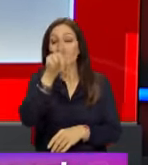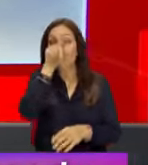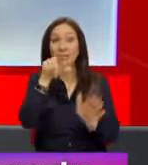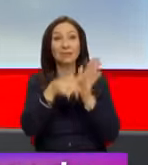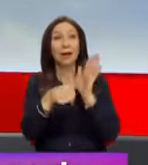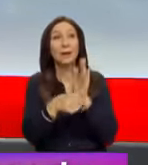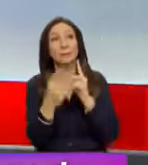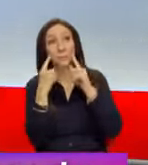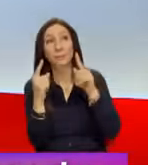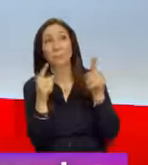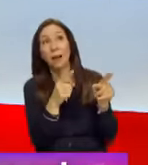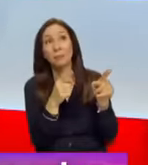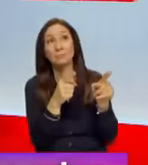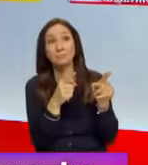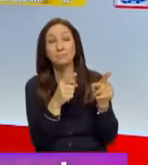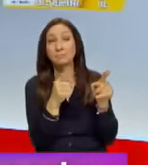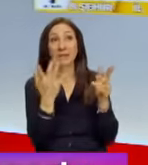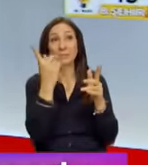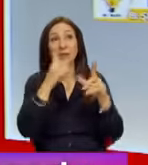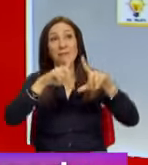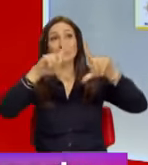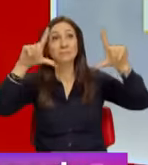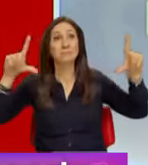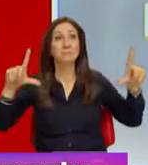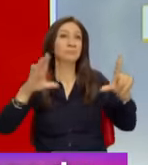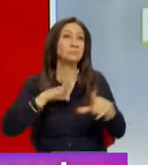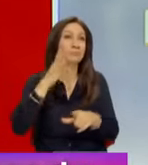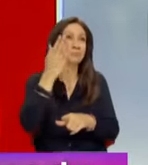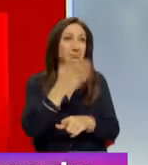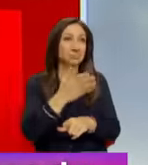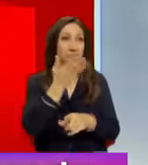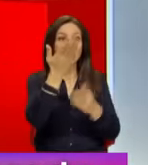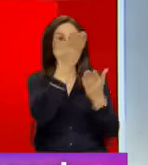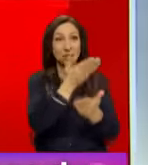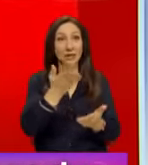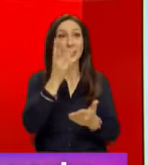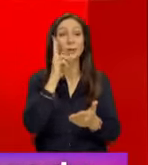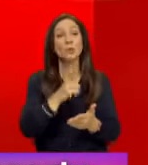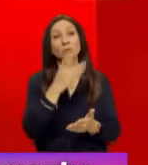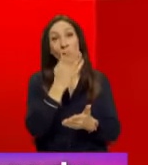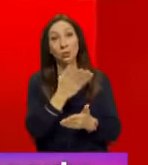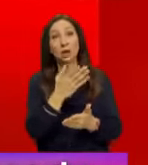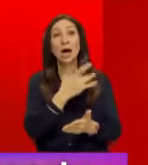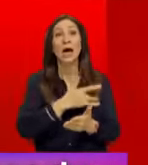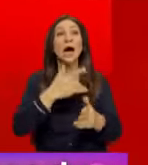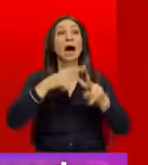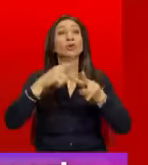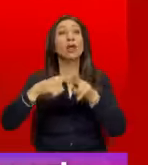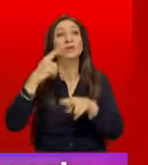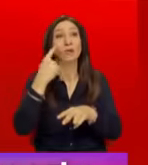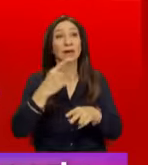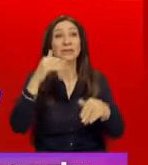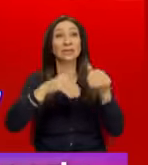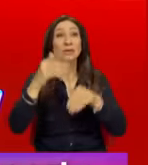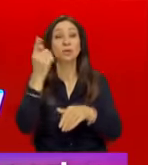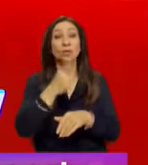tarihi. Bakalım karşımızda nasıl bir Türkiye haritası var? İşte görüyorsunuz sizler de Anadolu Ajansı'na göre